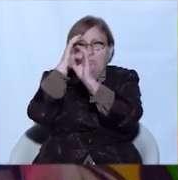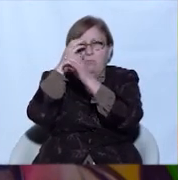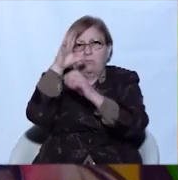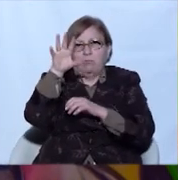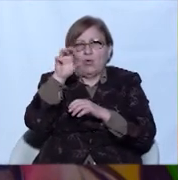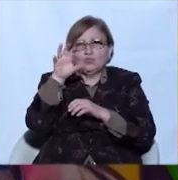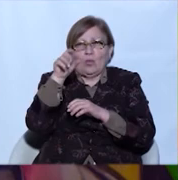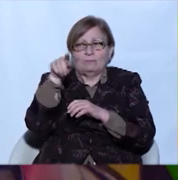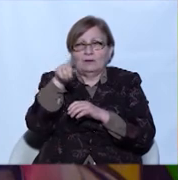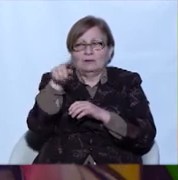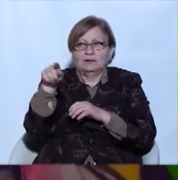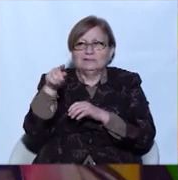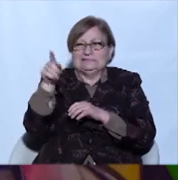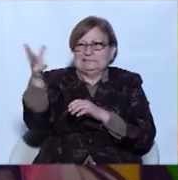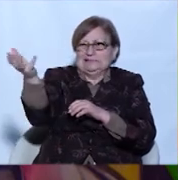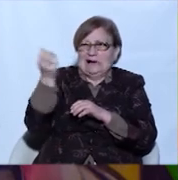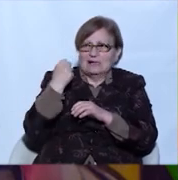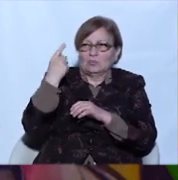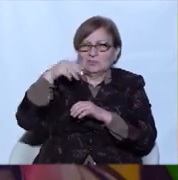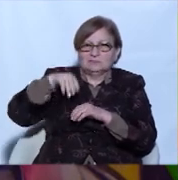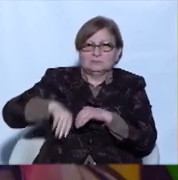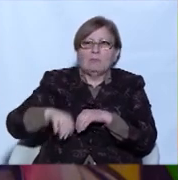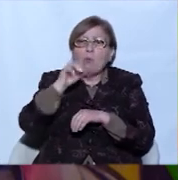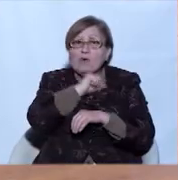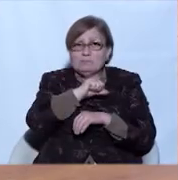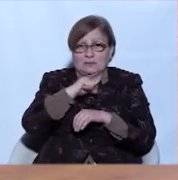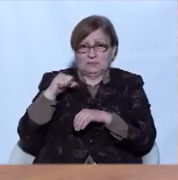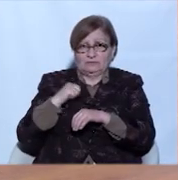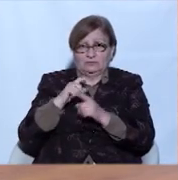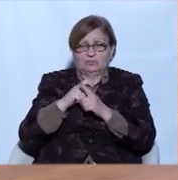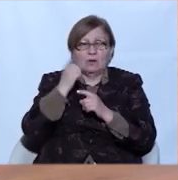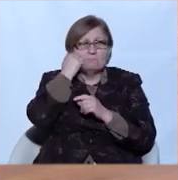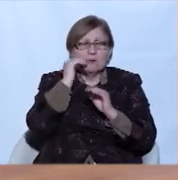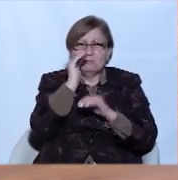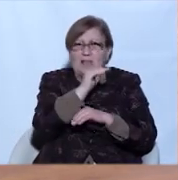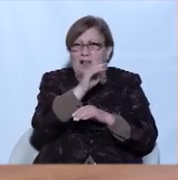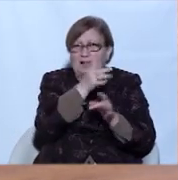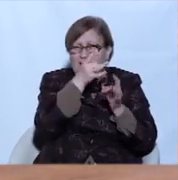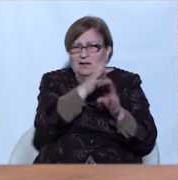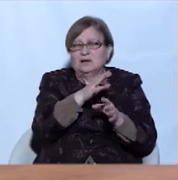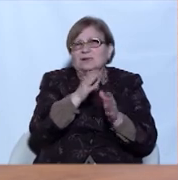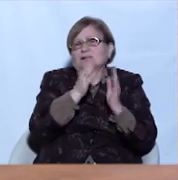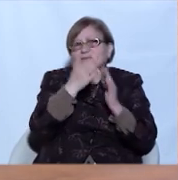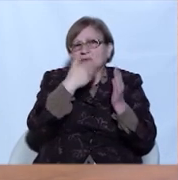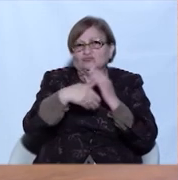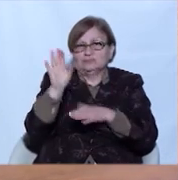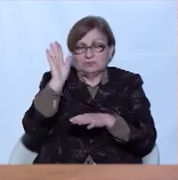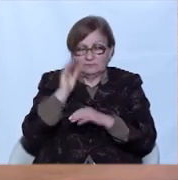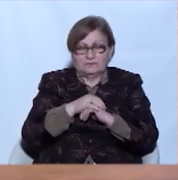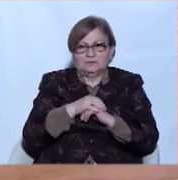მათგანი როგორც თვითონ ამბობს დაითრია და წამოიღო და მოიპარა. აღარ გააღვიძა ბები ეთელი, წამოვიდა. რამდენიმე დღის